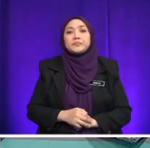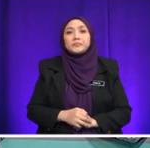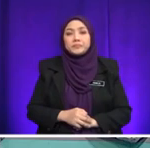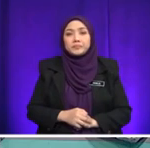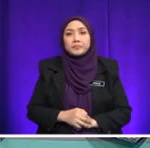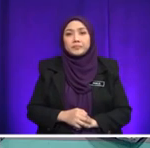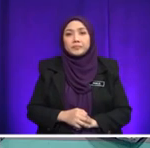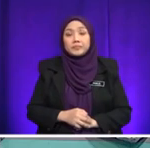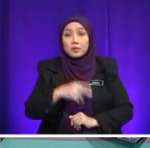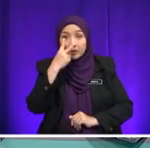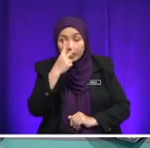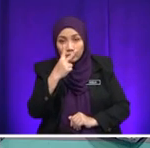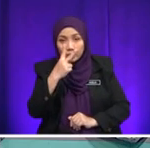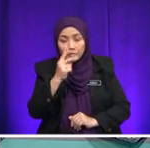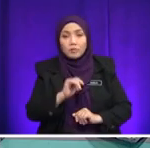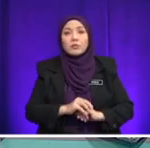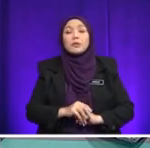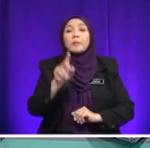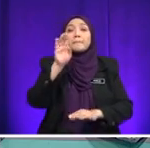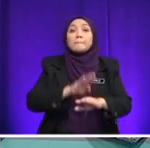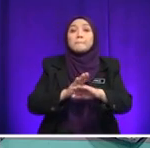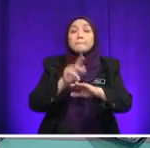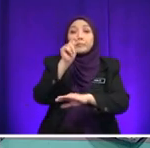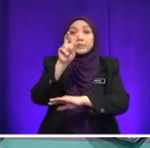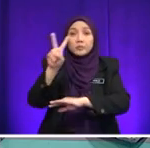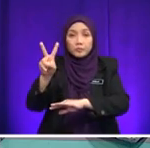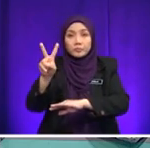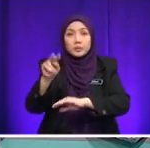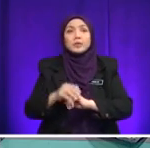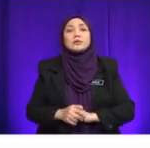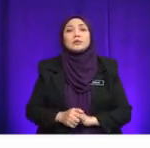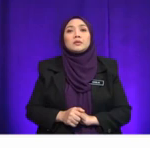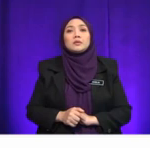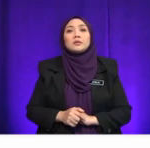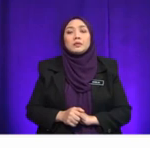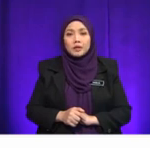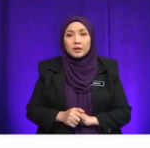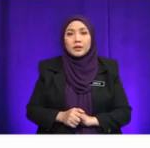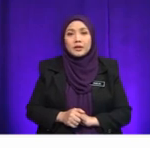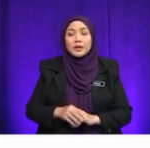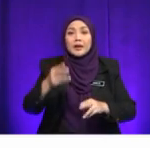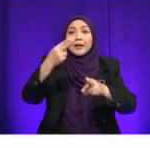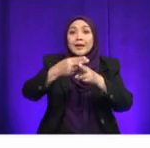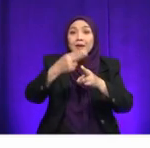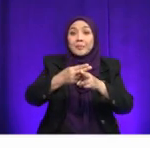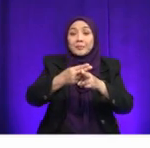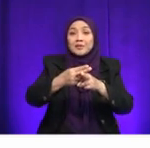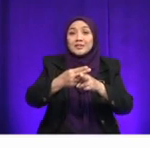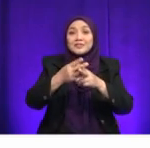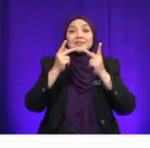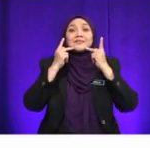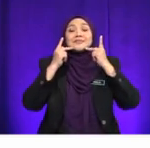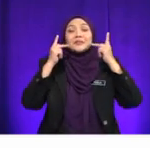perkara jadi di sini kita lihat peranan jadi mainkan oleh Akbar terutama sekali Akbar utusan Sarawak sebagai satu media yang